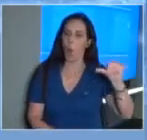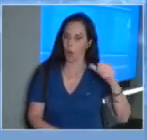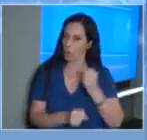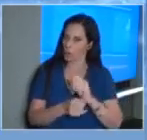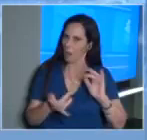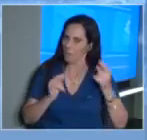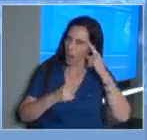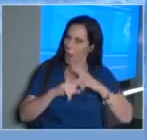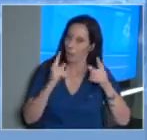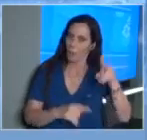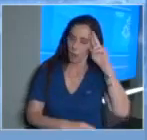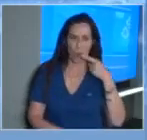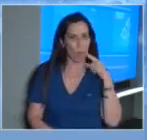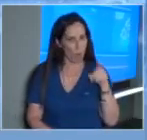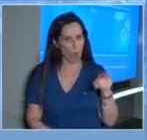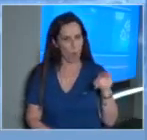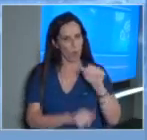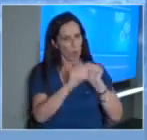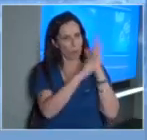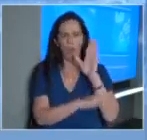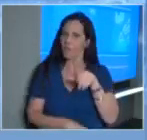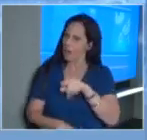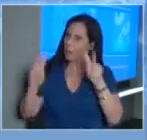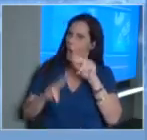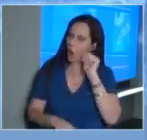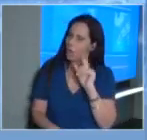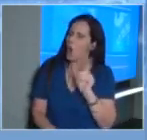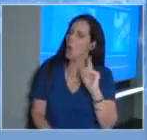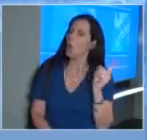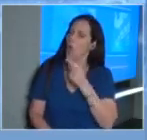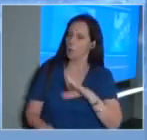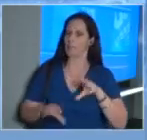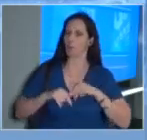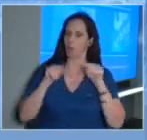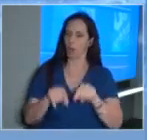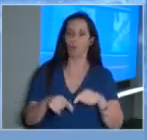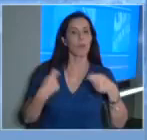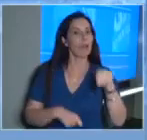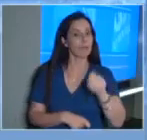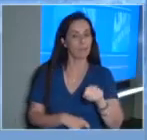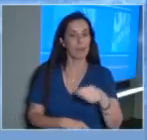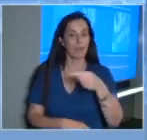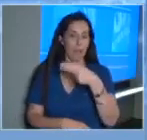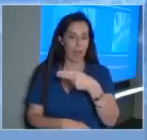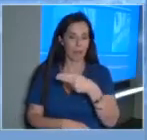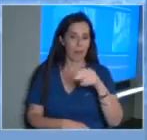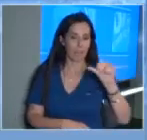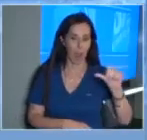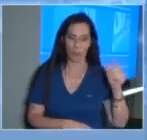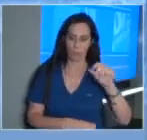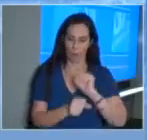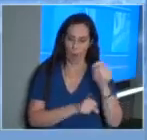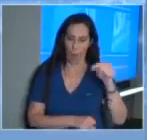לעורר מחלוקת. בליכוד כינו אותו תומך טרור, אבל גם בכחול לבן לא כולם הסכימו. וחברי הכנסת הנדל והאוזר נעדרו